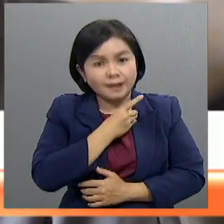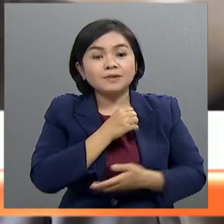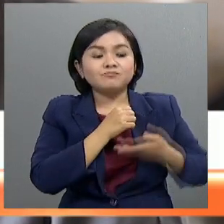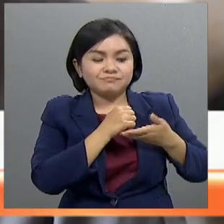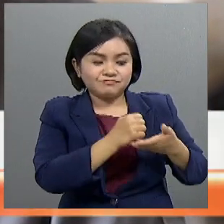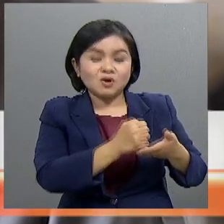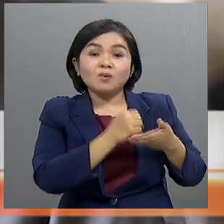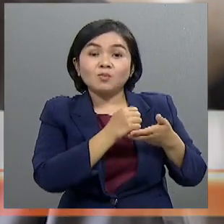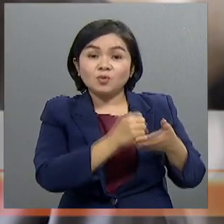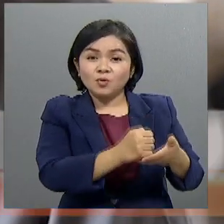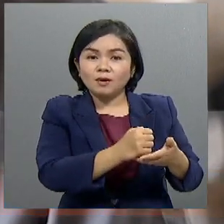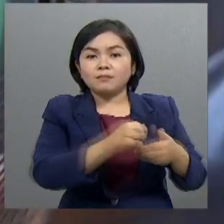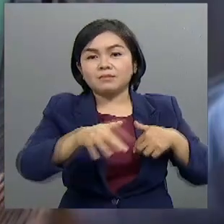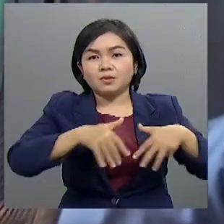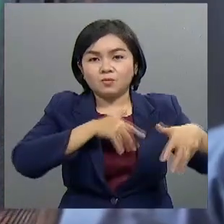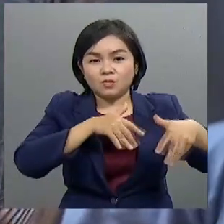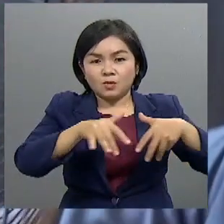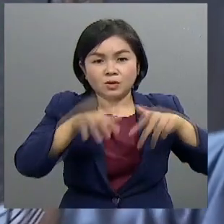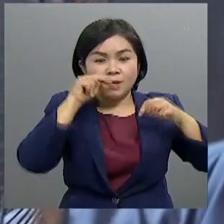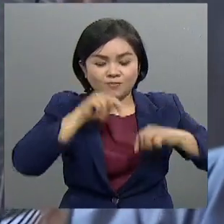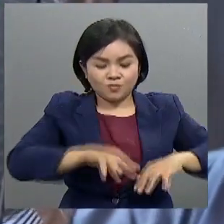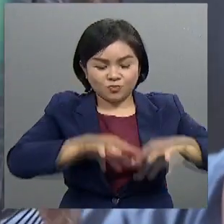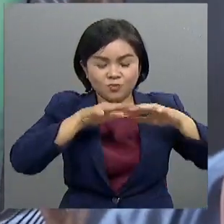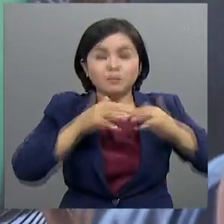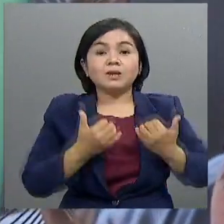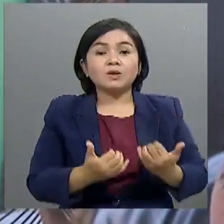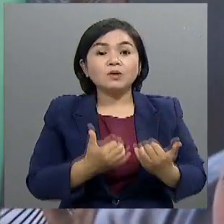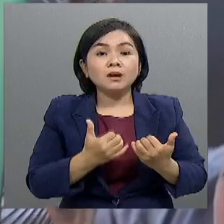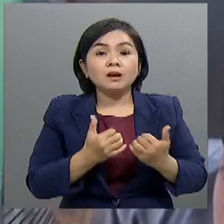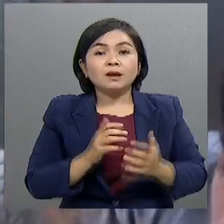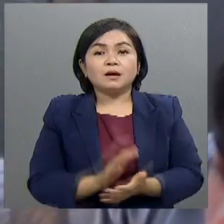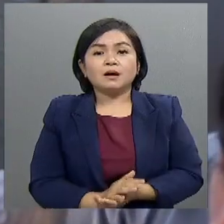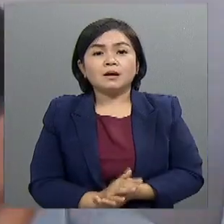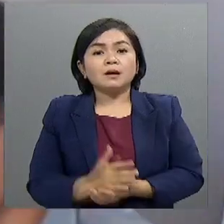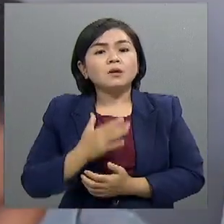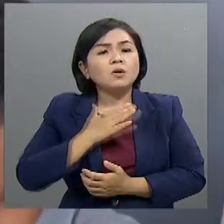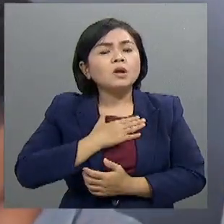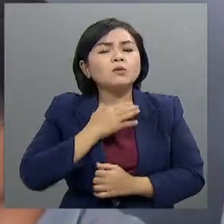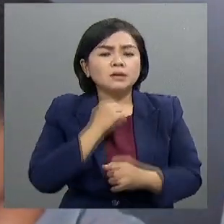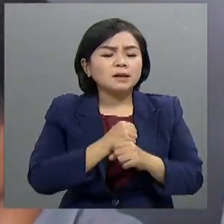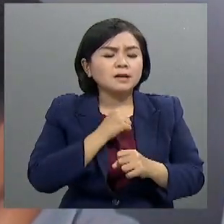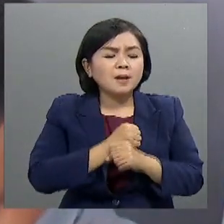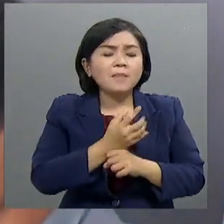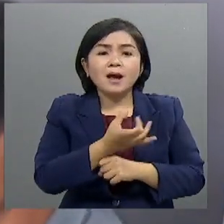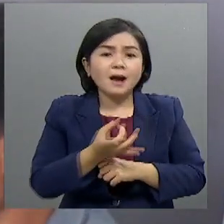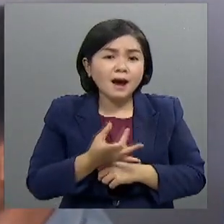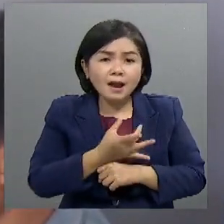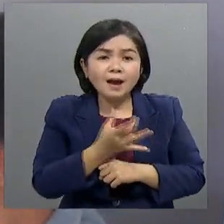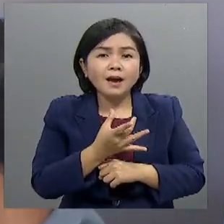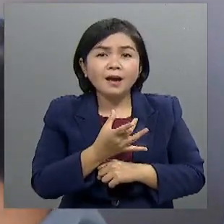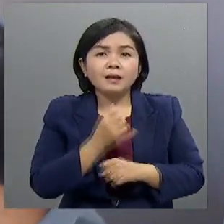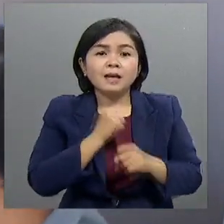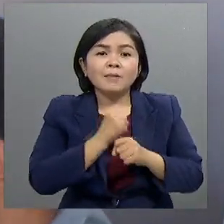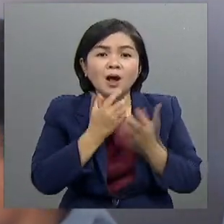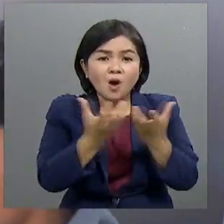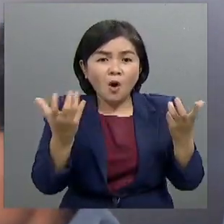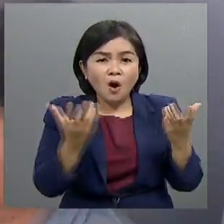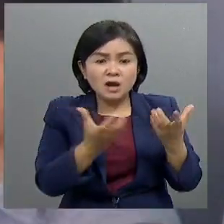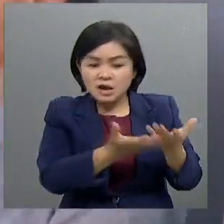ประสบภัยน้ำท่วมในครั้งนี้ครับส่วนส่วนมากที่ทำก็จะเป็นแกะออกมาก่อนครับแกะเพื่อ